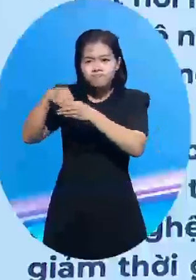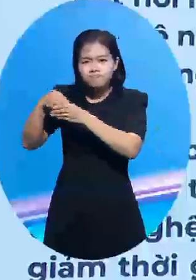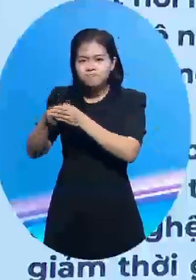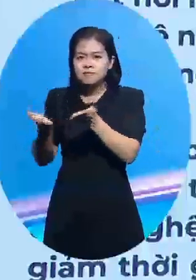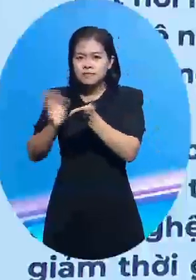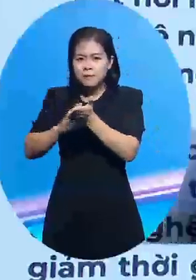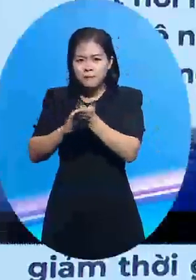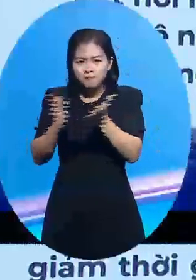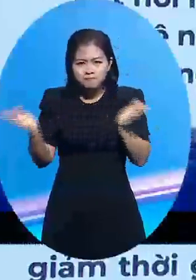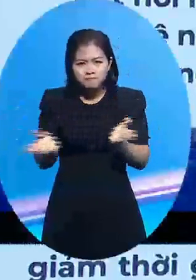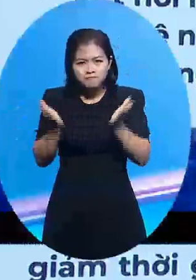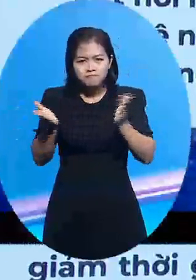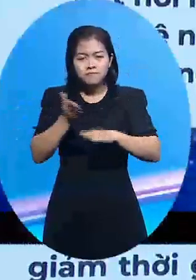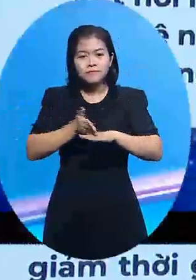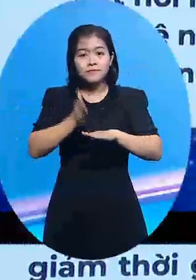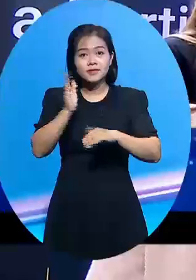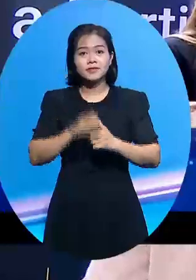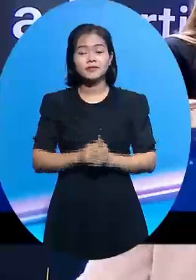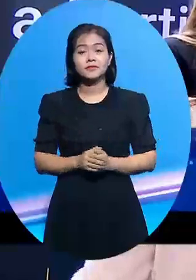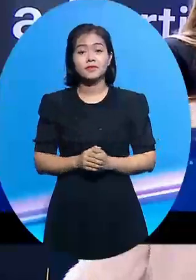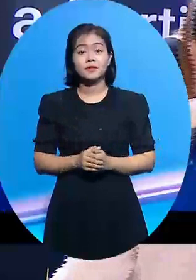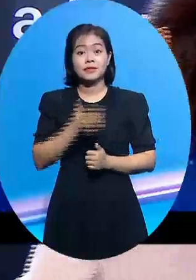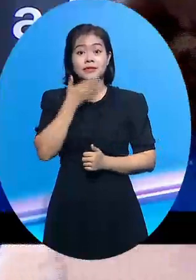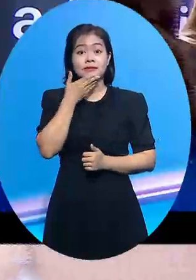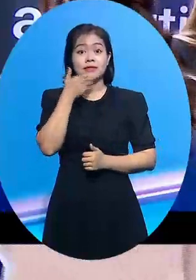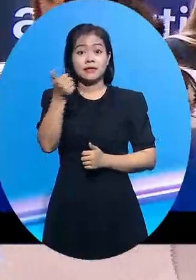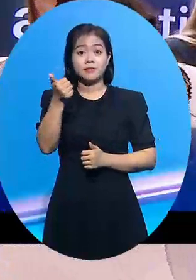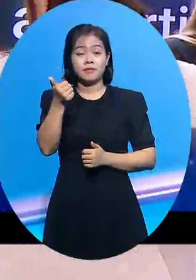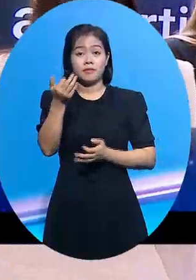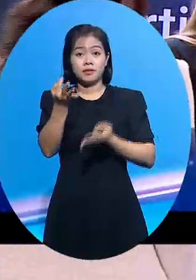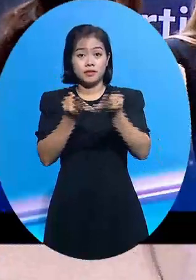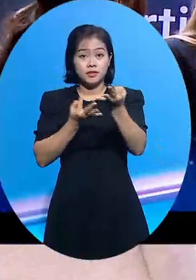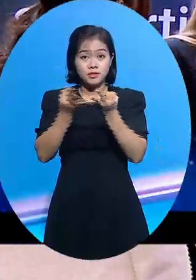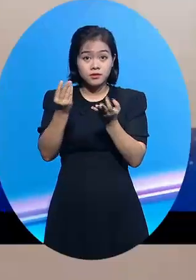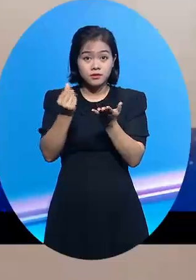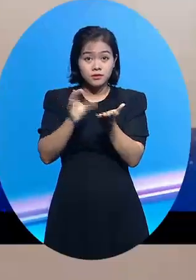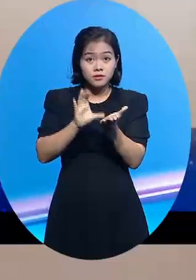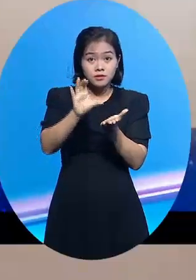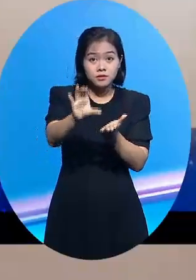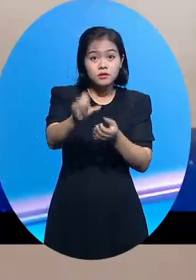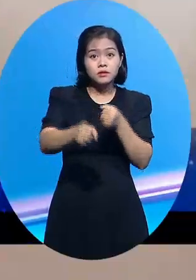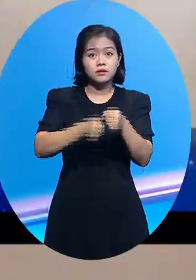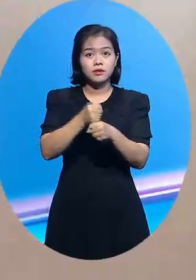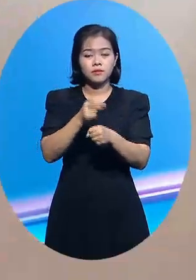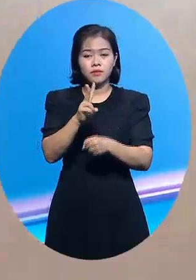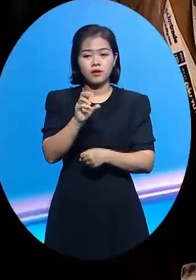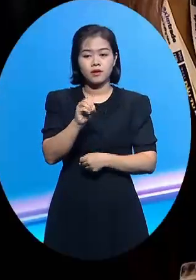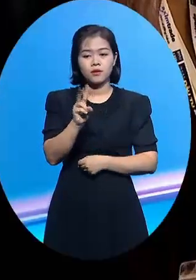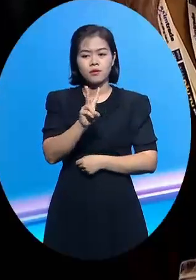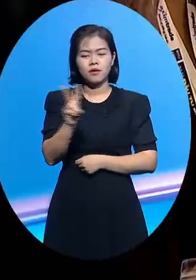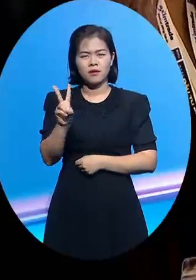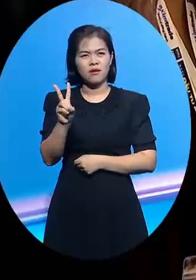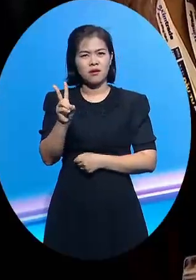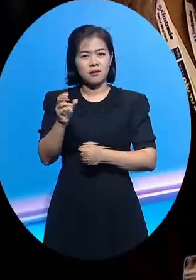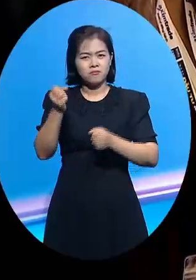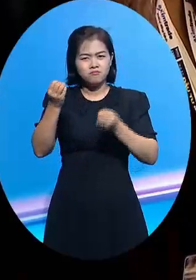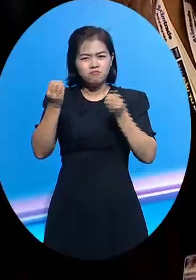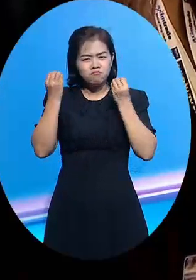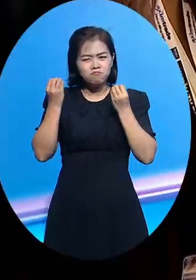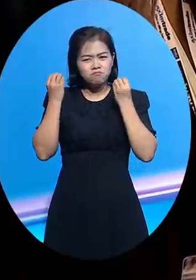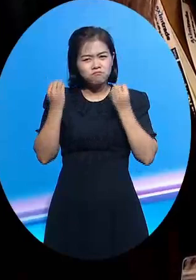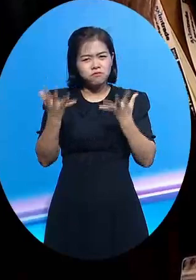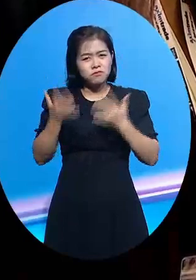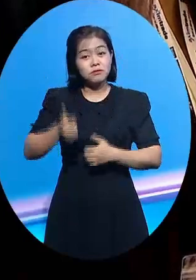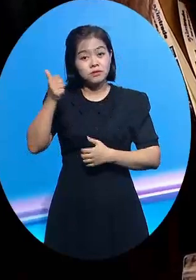Việt Nam và quốc tế. Trong đó nổi bật là tổng quan thị trường đầu tư 2022, lợi thế đầu tư bất động sản, dự đoán xu hướng đầu tư